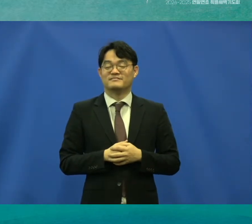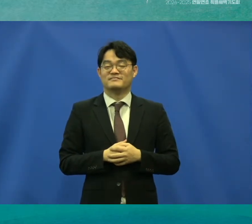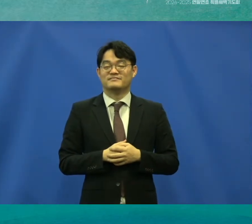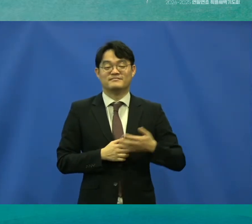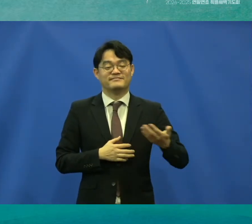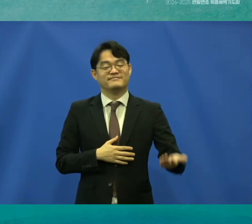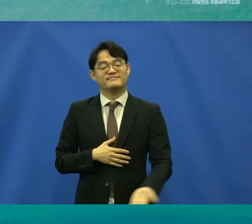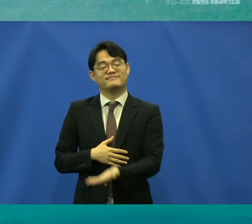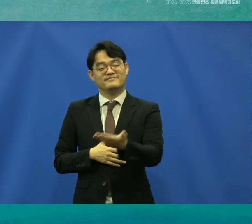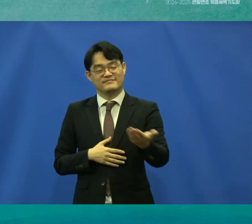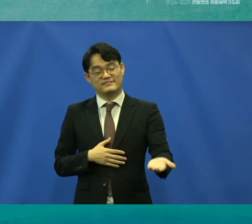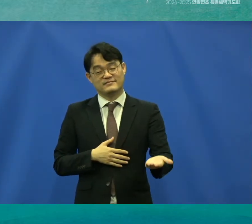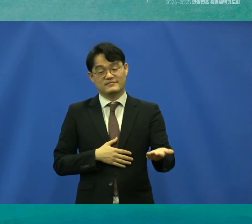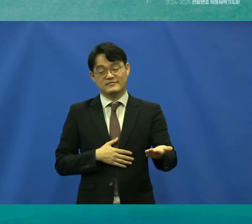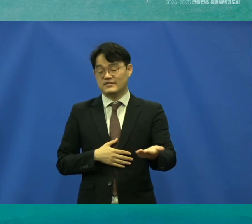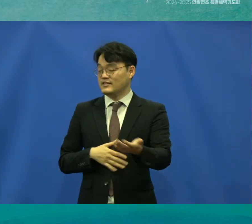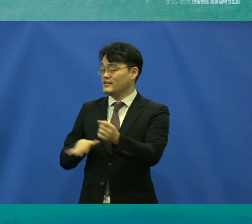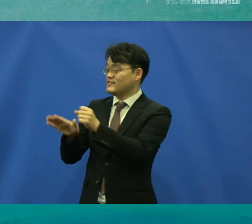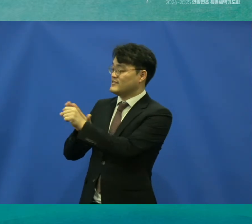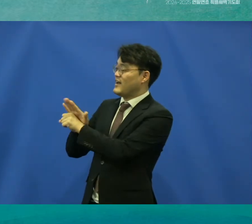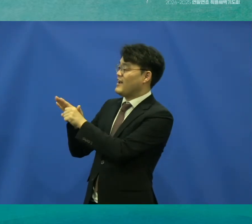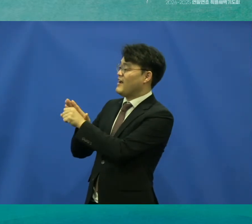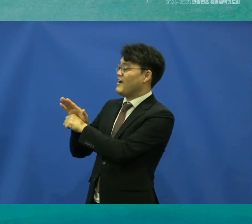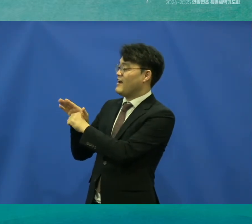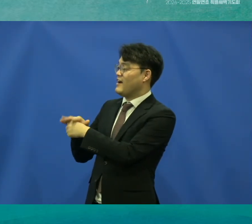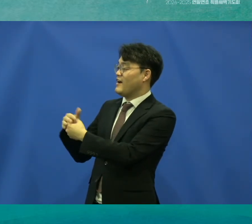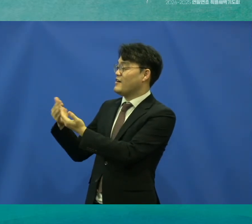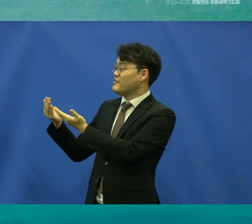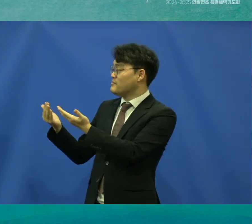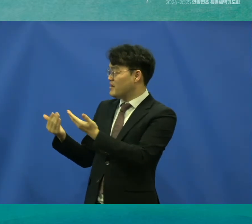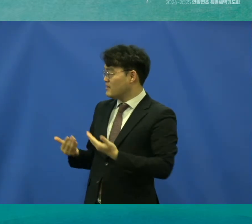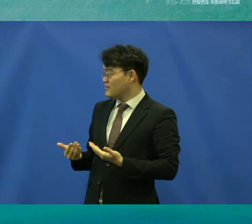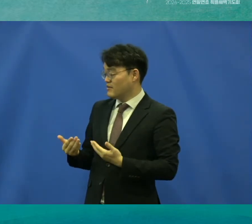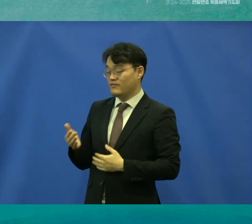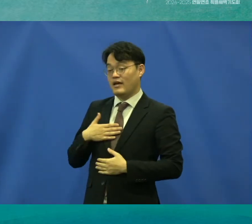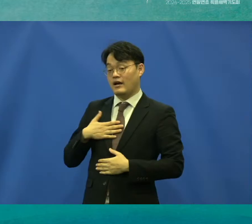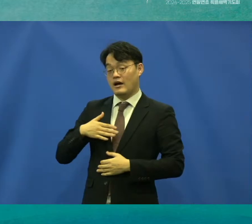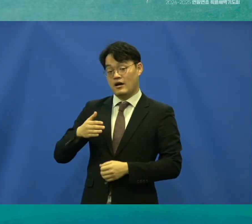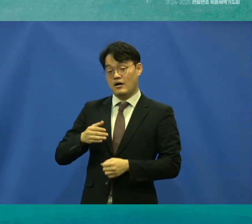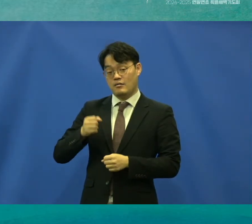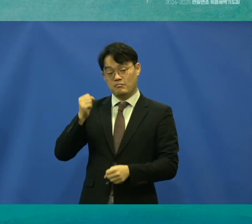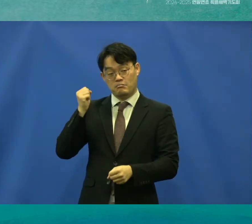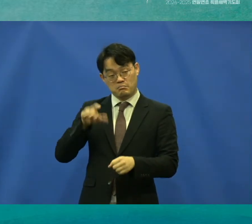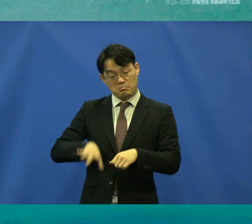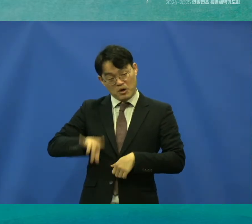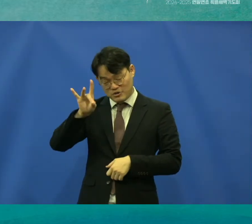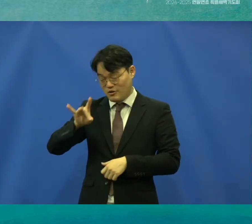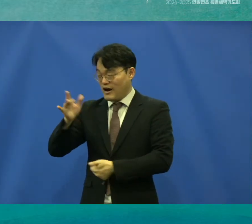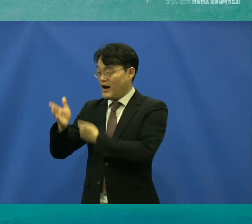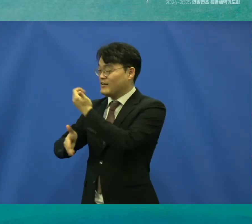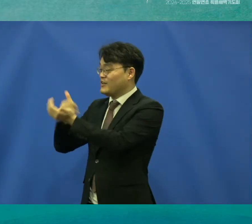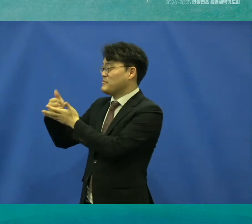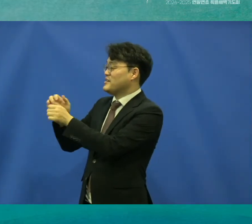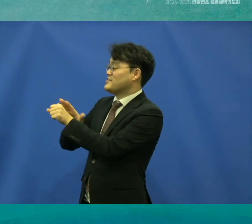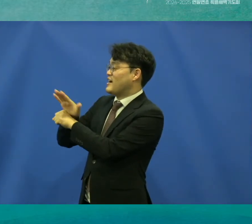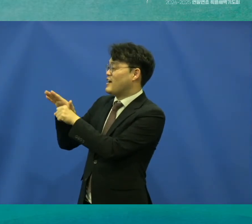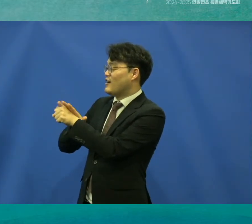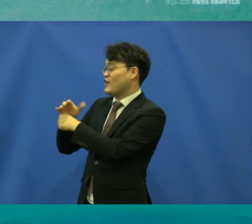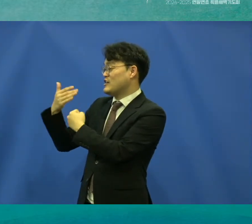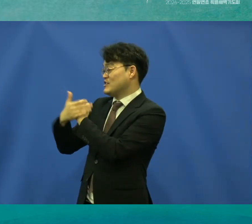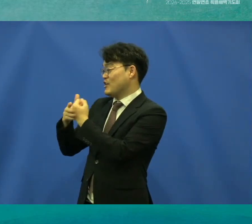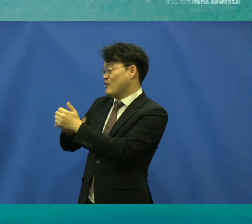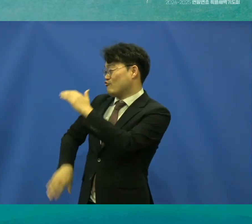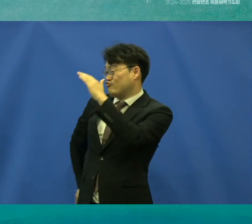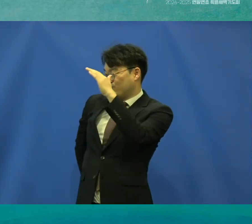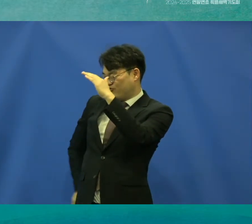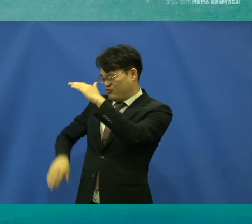여러분, 이 사랑을 어떻게 해요? 내가 져줘야 돼요. 내가 일단 져줘야 돼요. 내가 충만해야 돼요. 이 은혜가 식으면 큰일